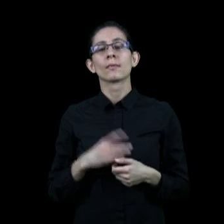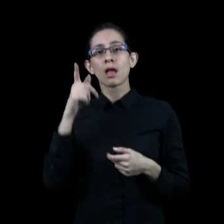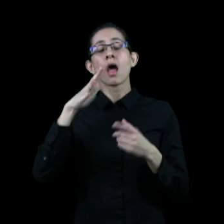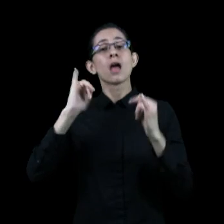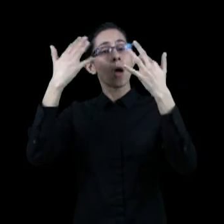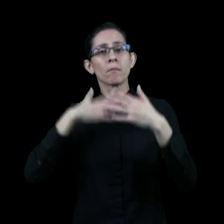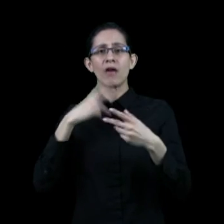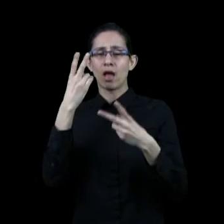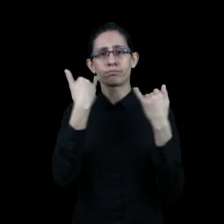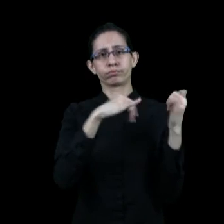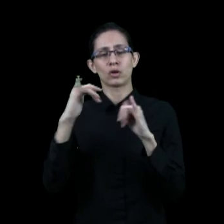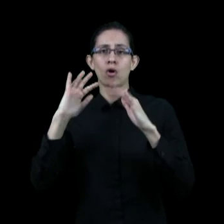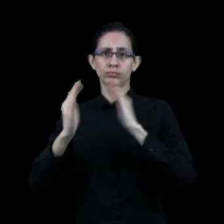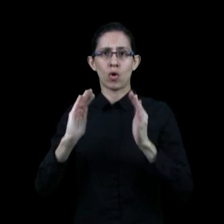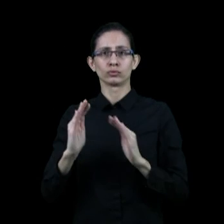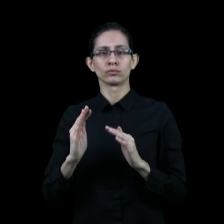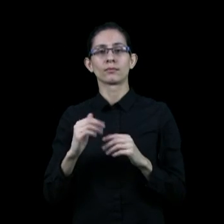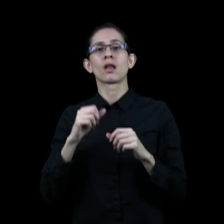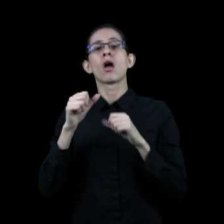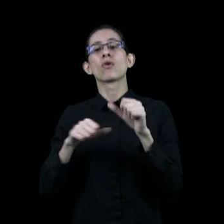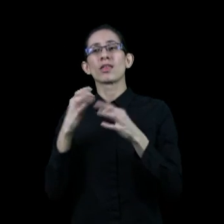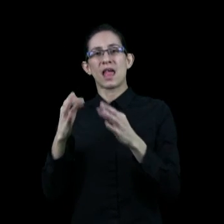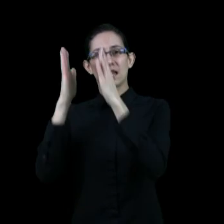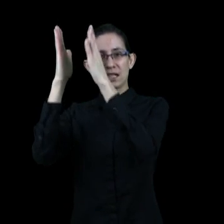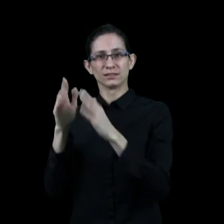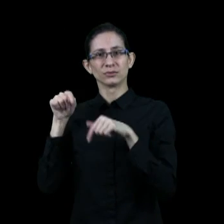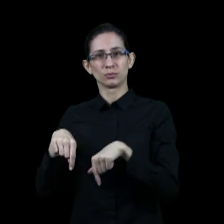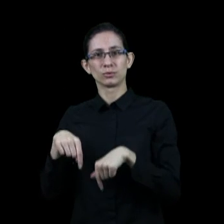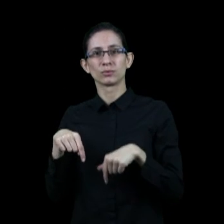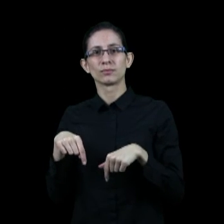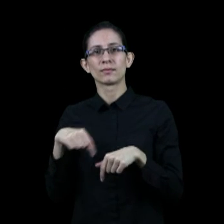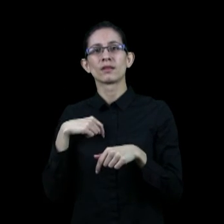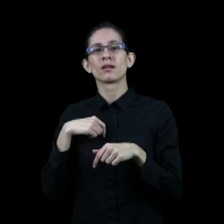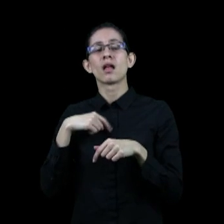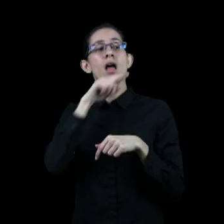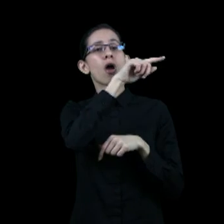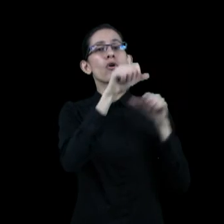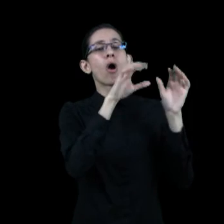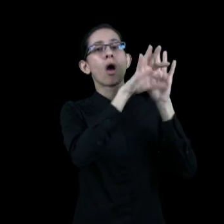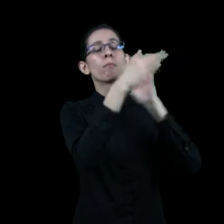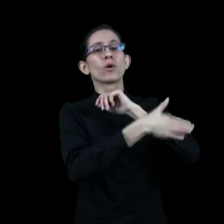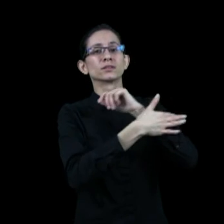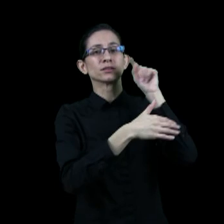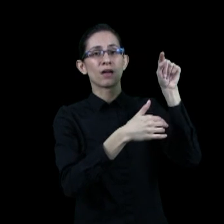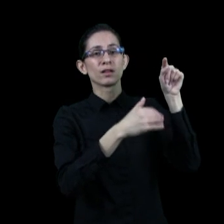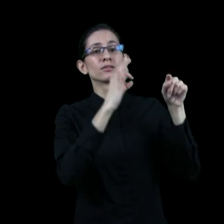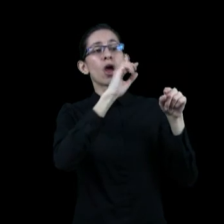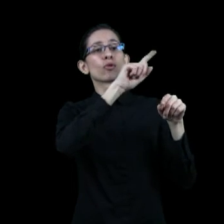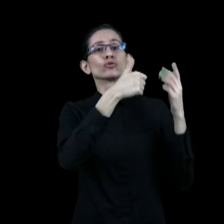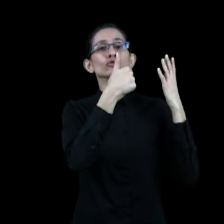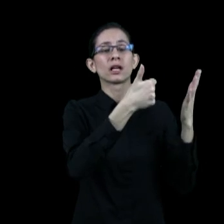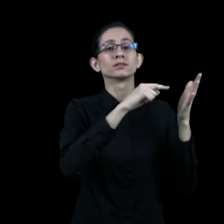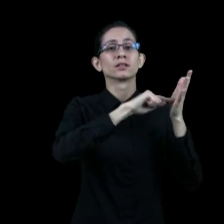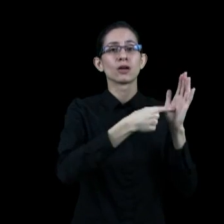100. Wyjdzie 100. 60 plus 40 równa się 100. Wychodzi 100, jak powinno. To